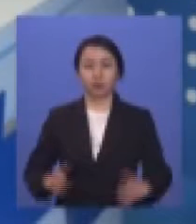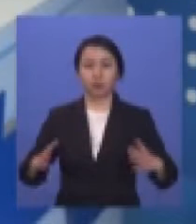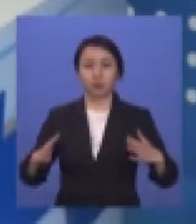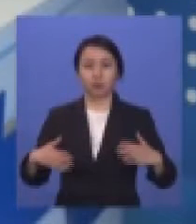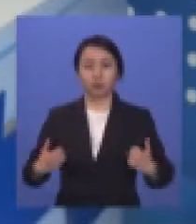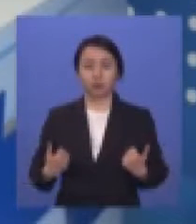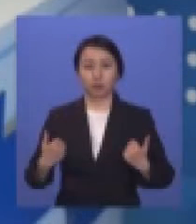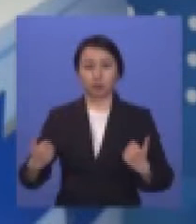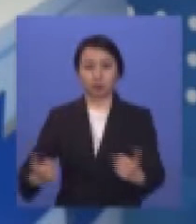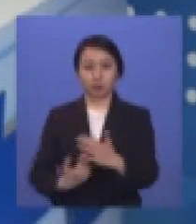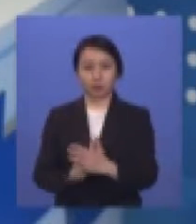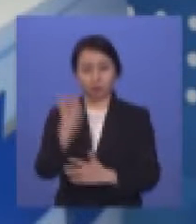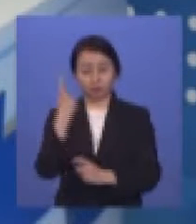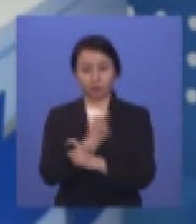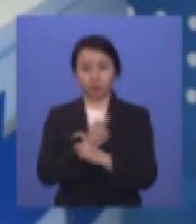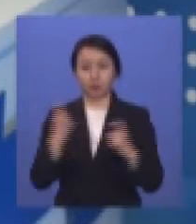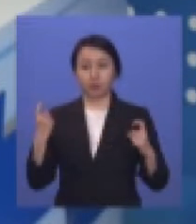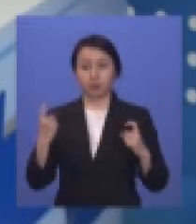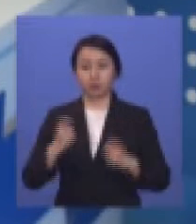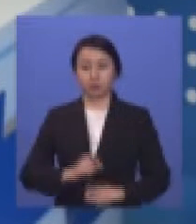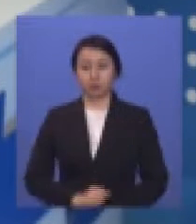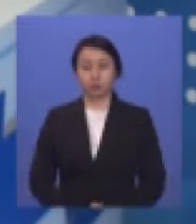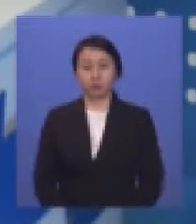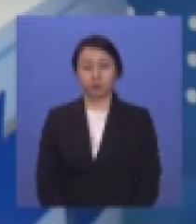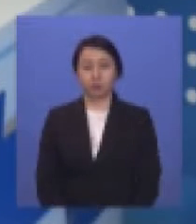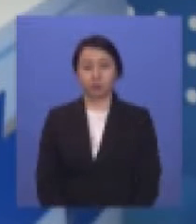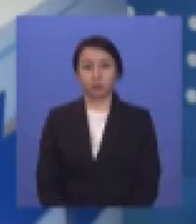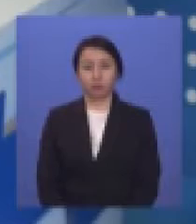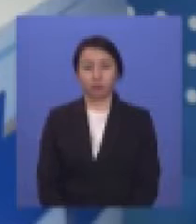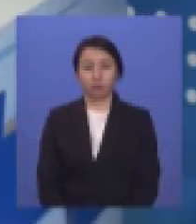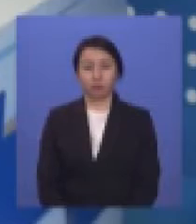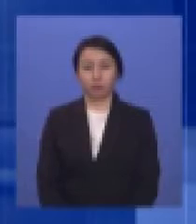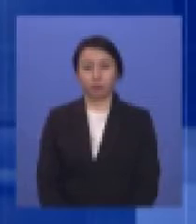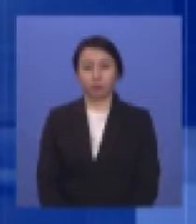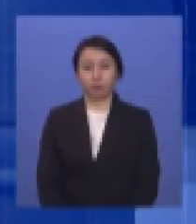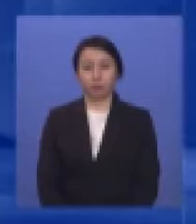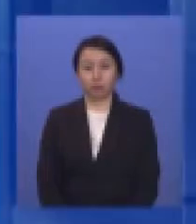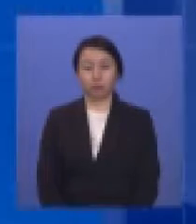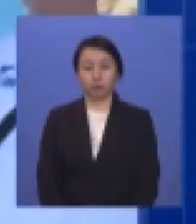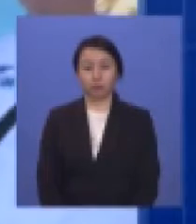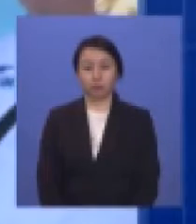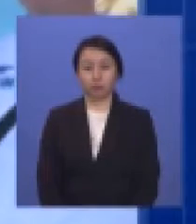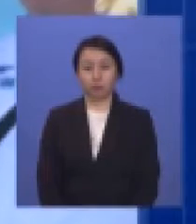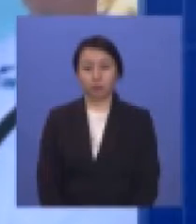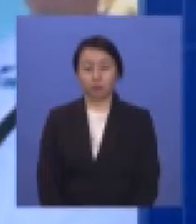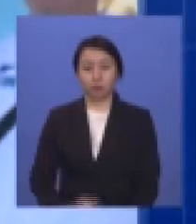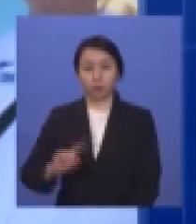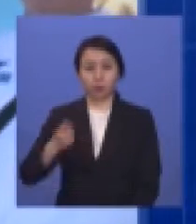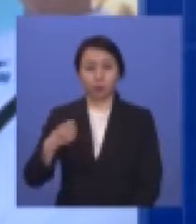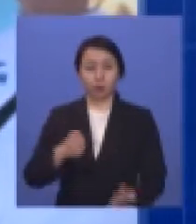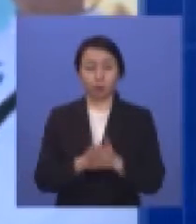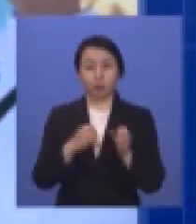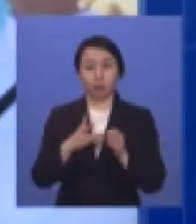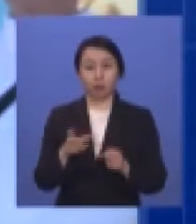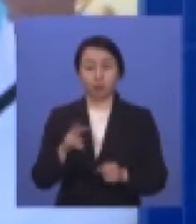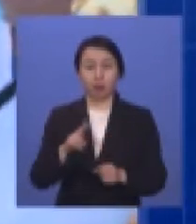Здравствуйте! В эфире итоговый информационный выпуск «Киселяк Парад» и в начале коротко о главном. С 1 по 15